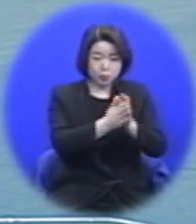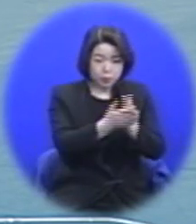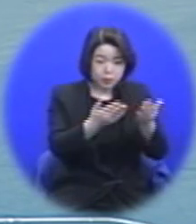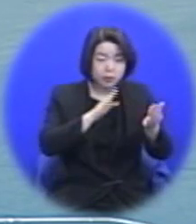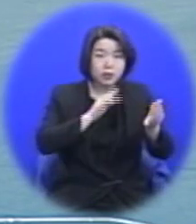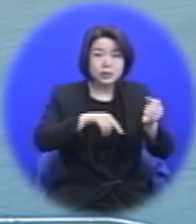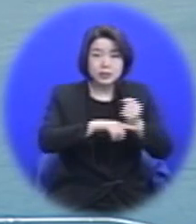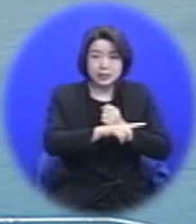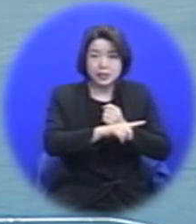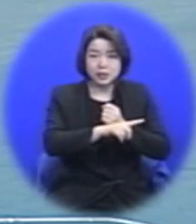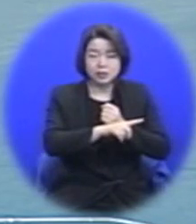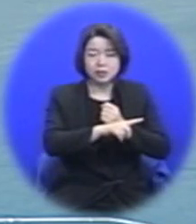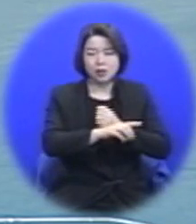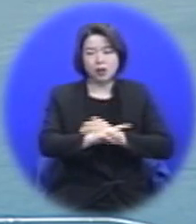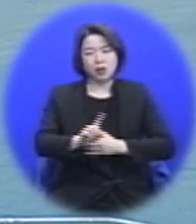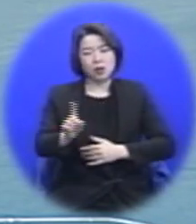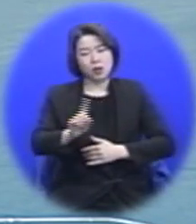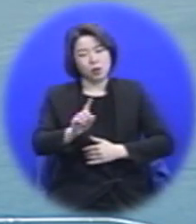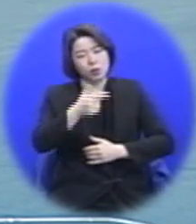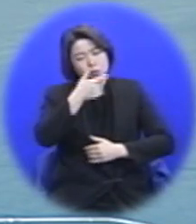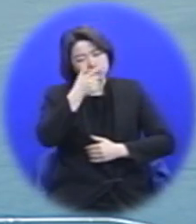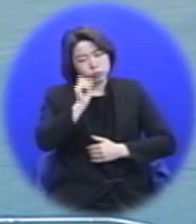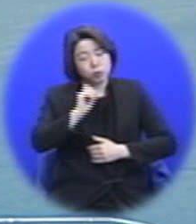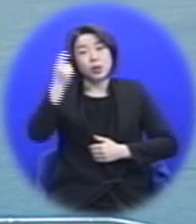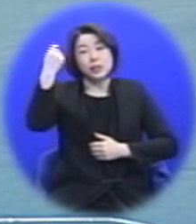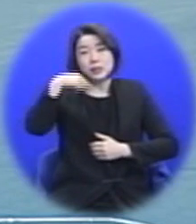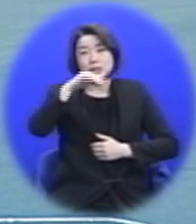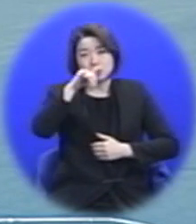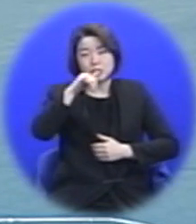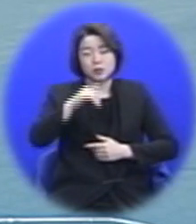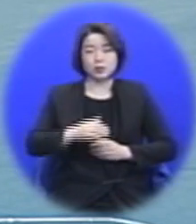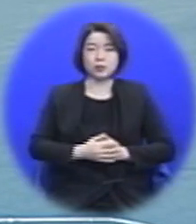진리들이 뭔가 부족하다는 것을 느꼈다는 겁니다.